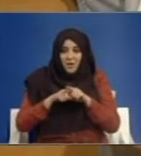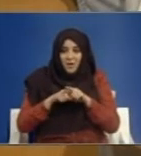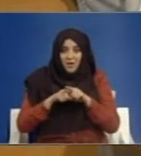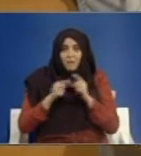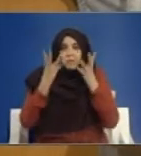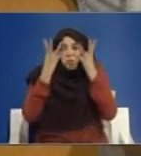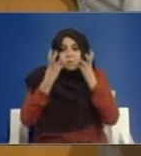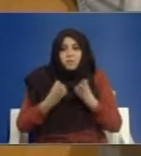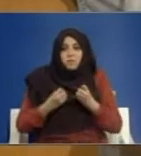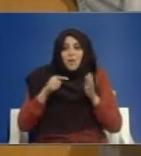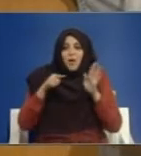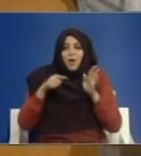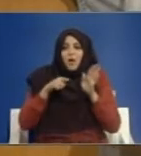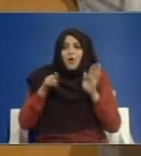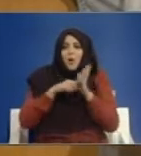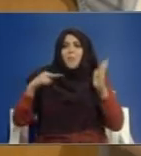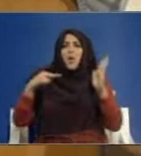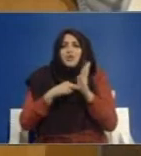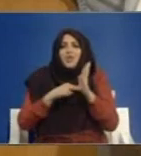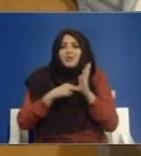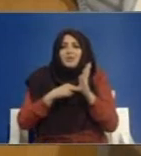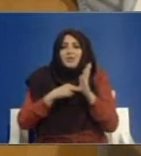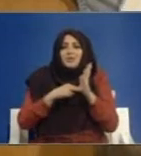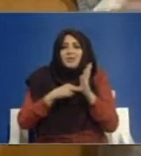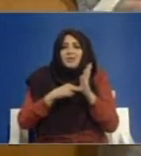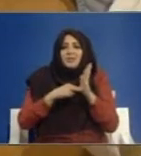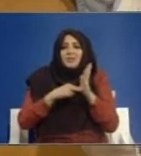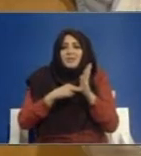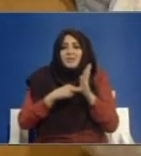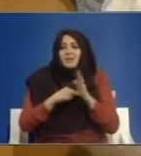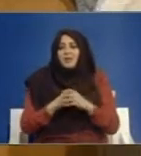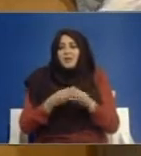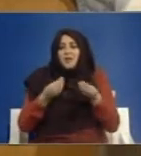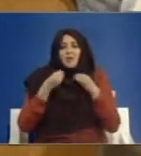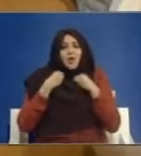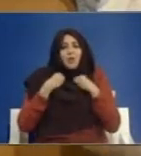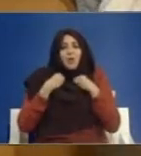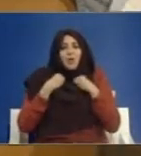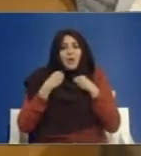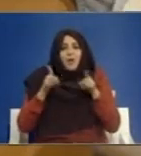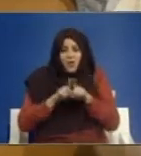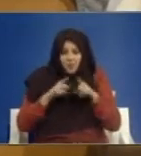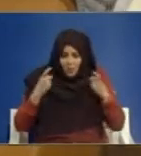شحن البطارية للإنسان. هذا الشحن هذا يخليه مع